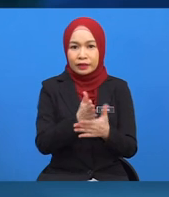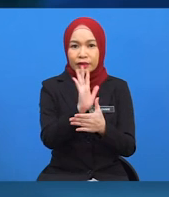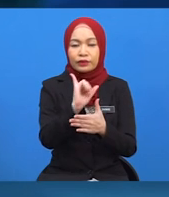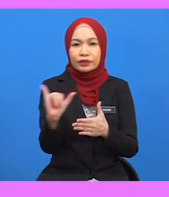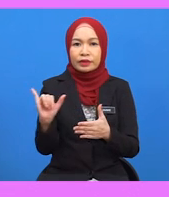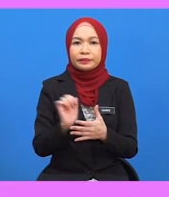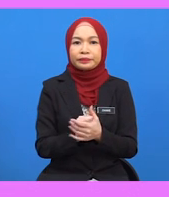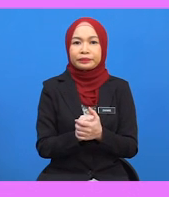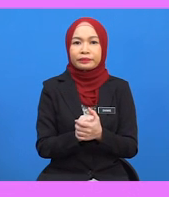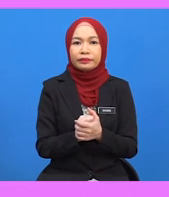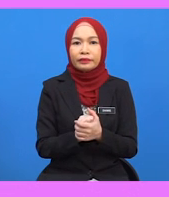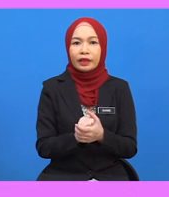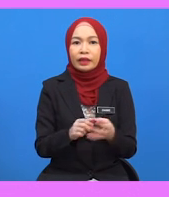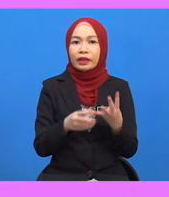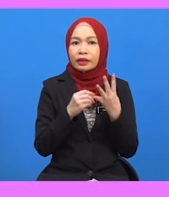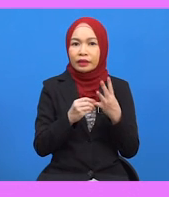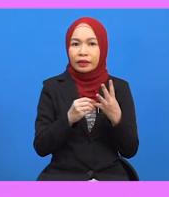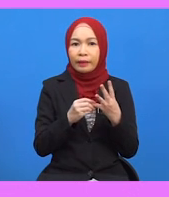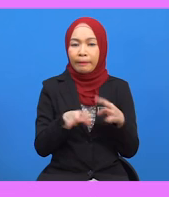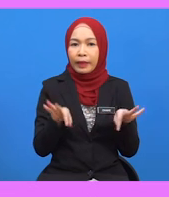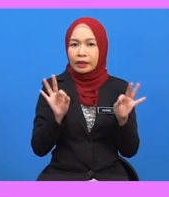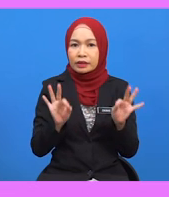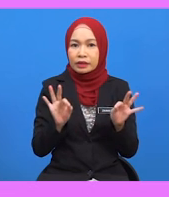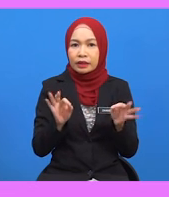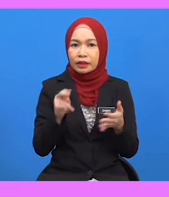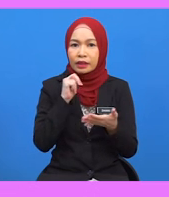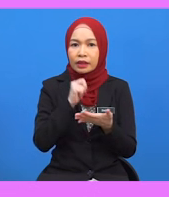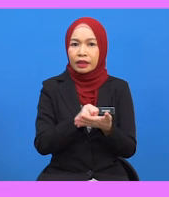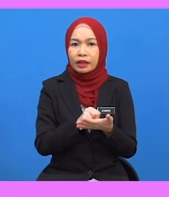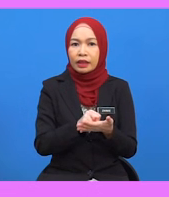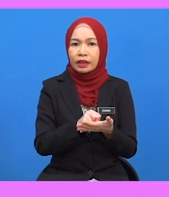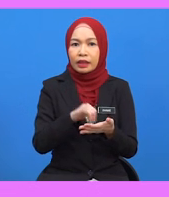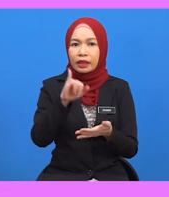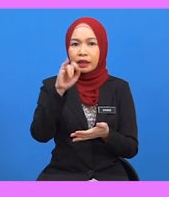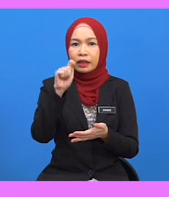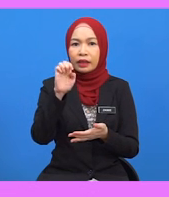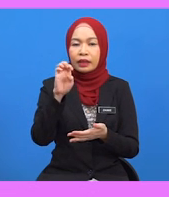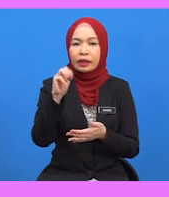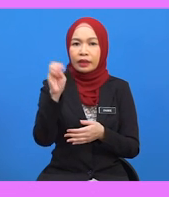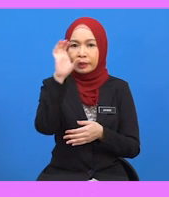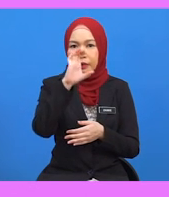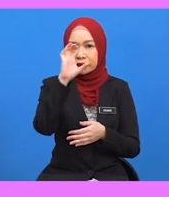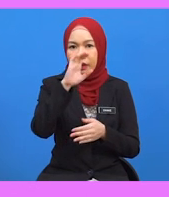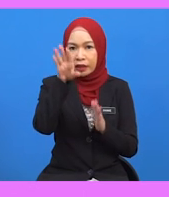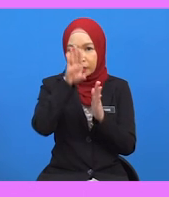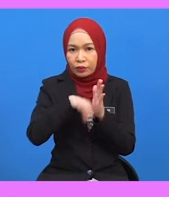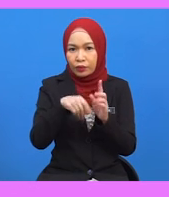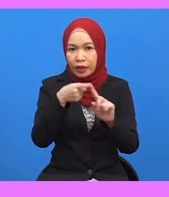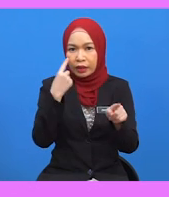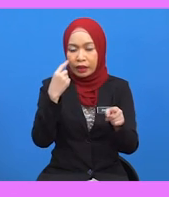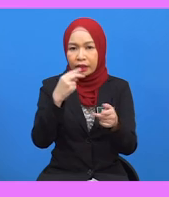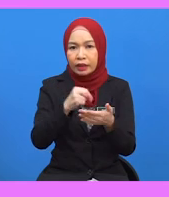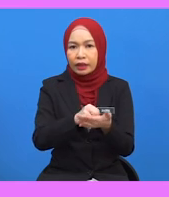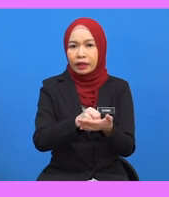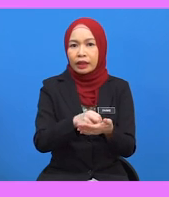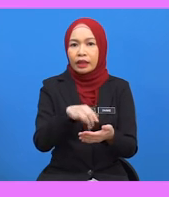Seterusnya, keempat, jika nilai item carian kurang daripada nilai item